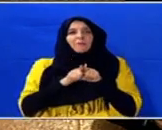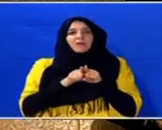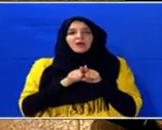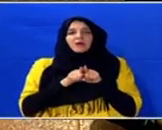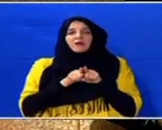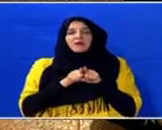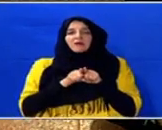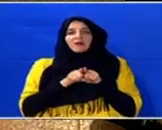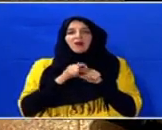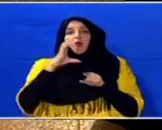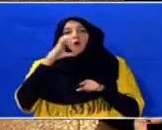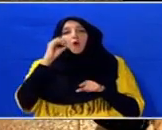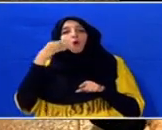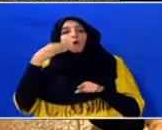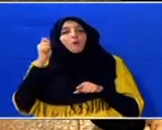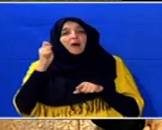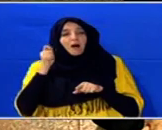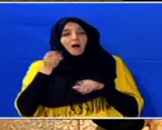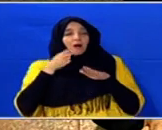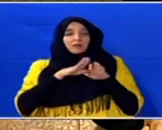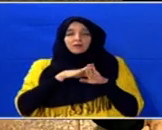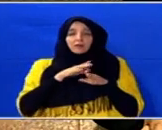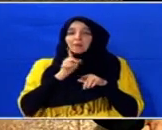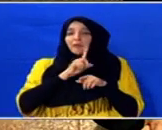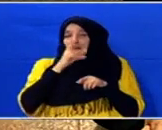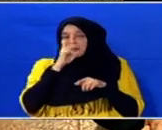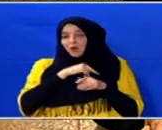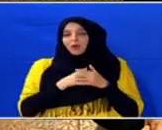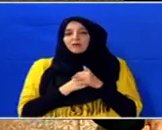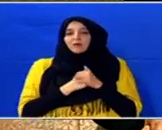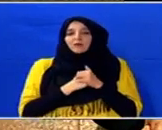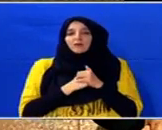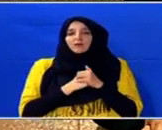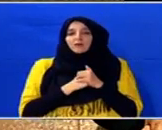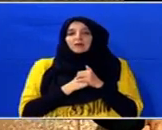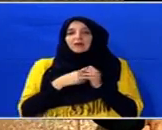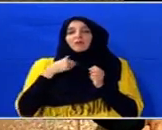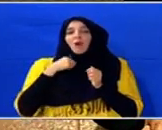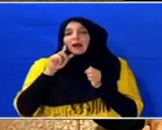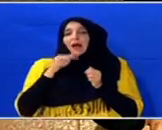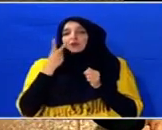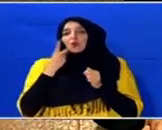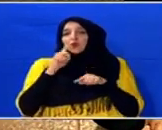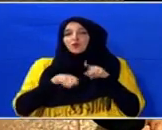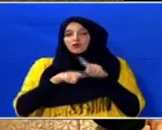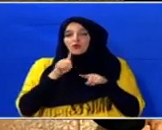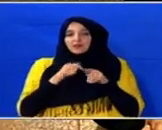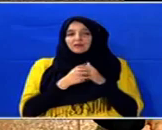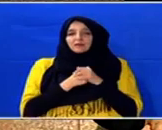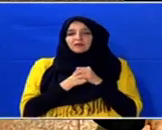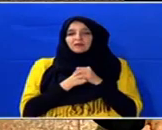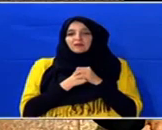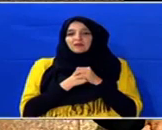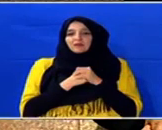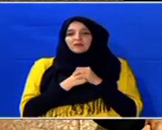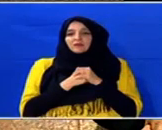أخبر نعم كاين زوج صوالح اللي بقوا عندي وكي قالت لي عليهم أعطيتهم في